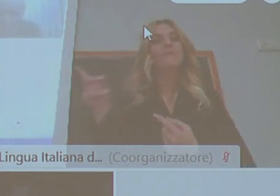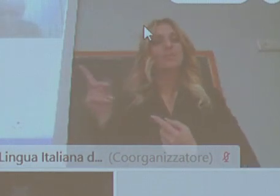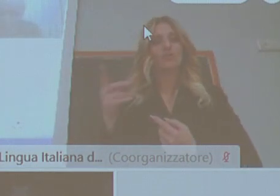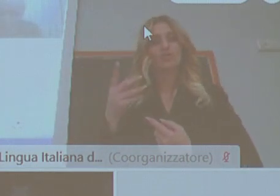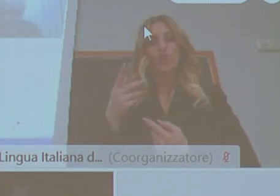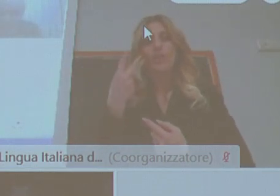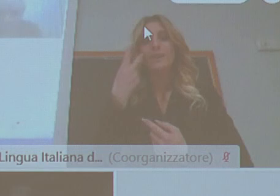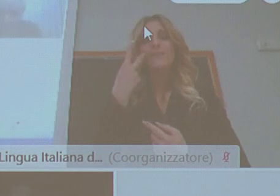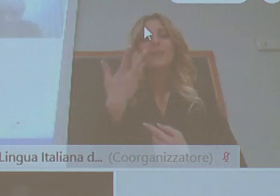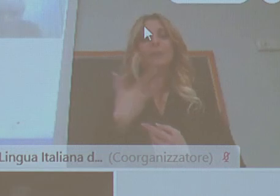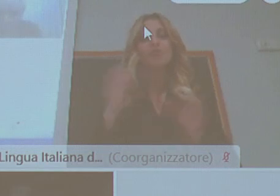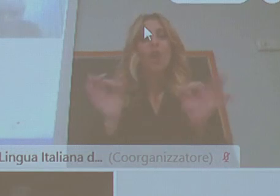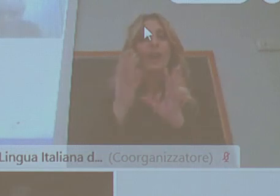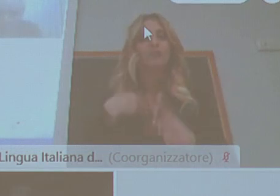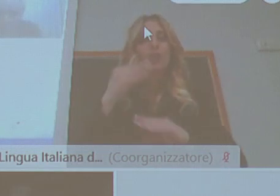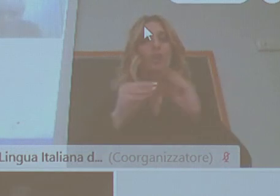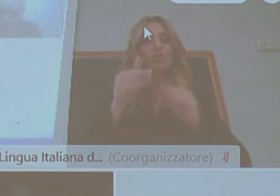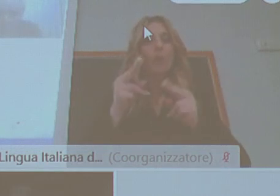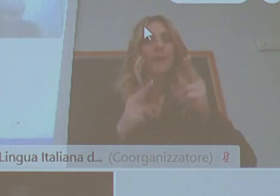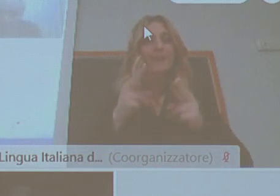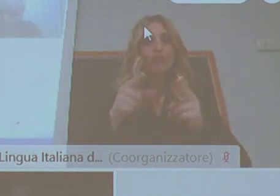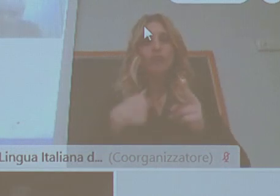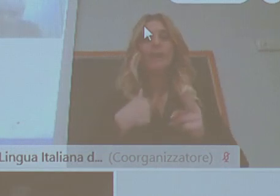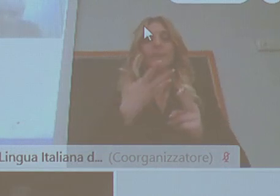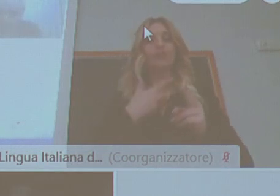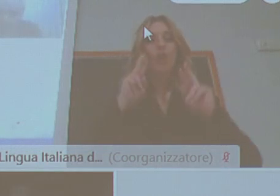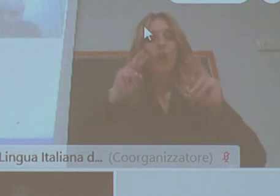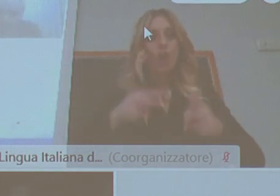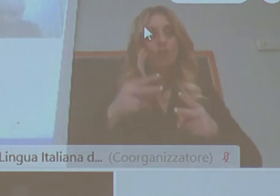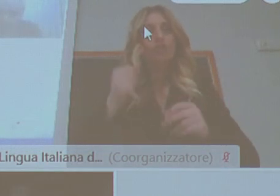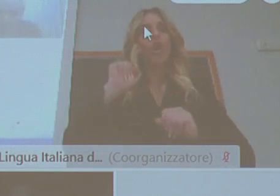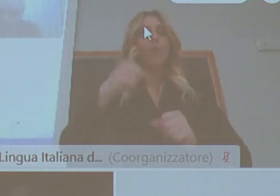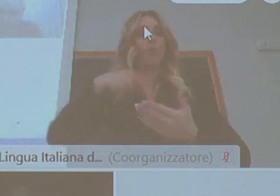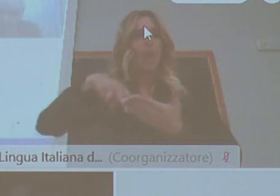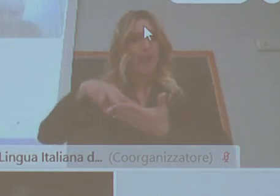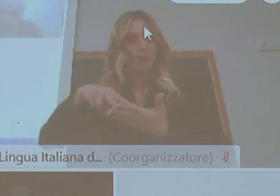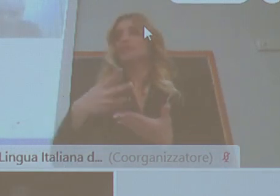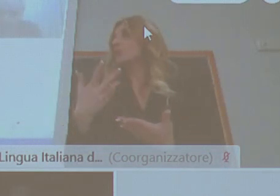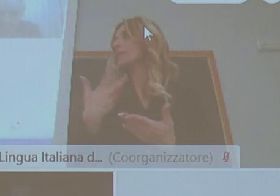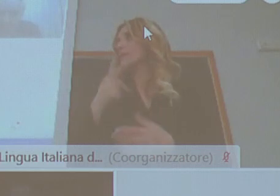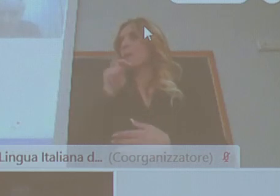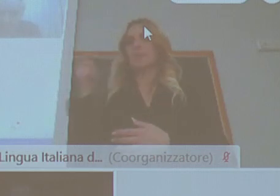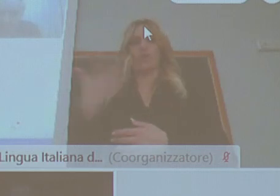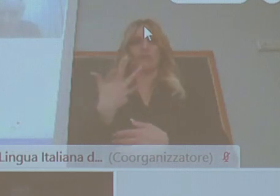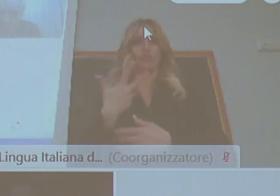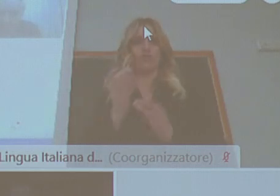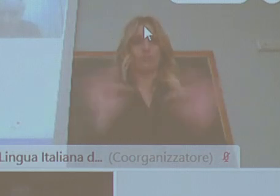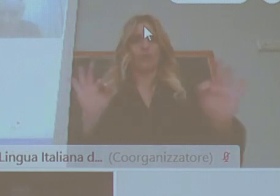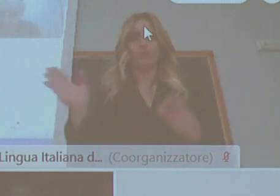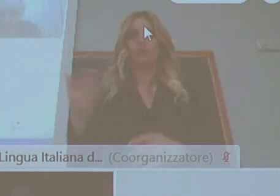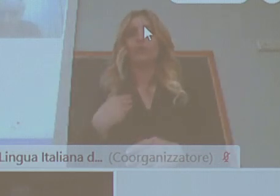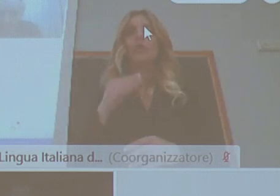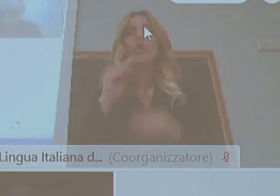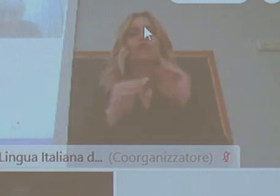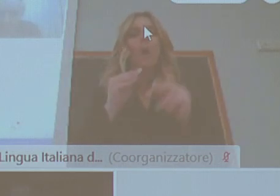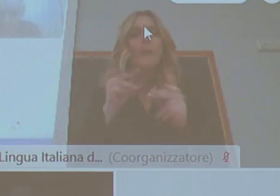chat da controllare, da leggere, prego. Ce l'ha lì il microfono, prego professore. Grazie. Di domande in chat